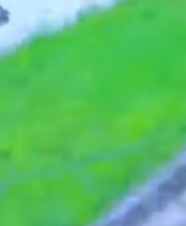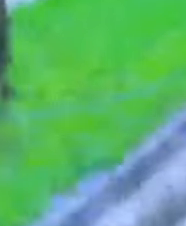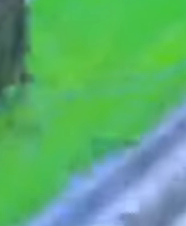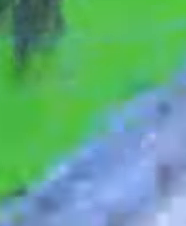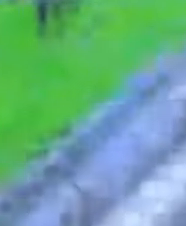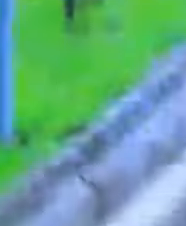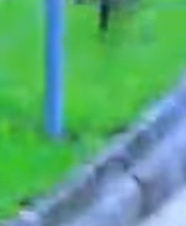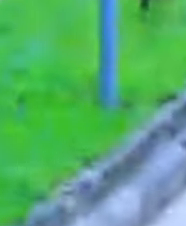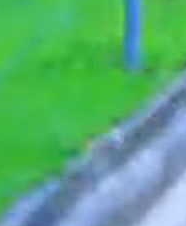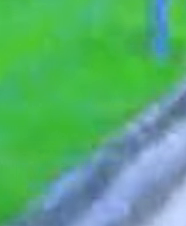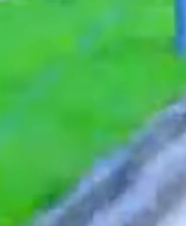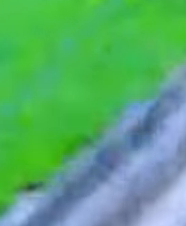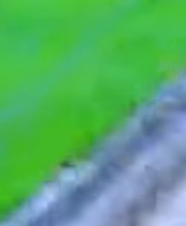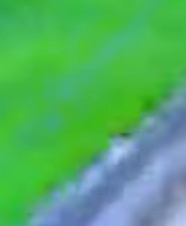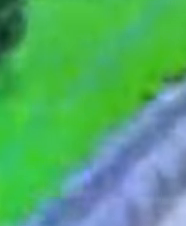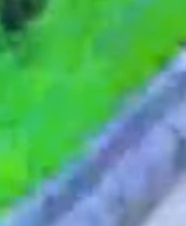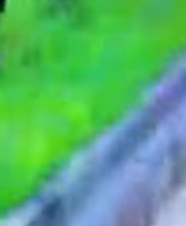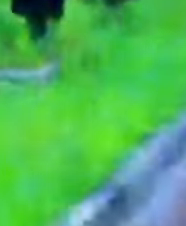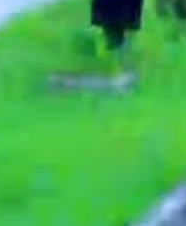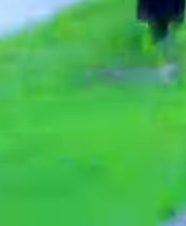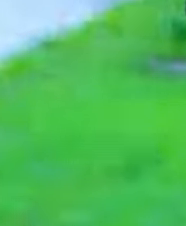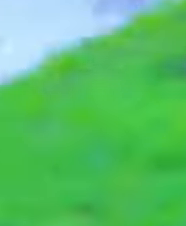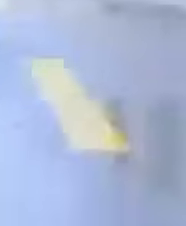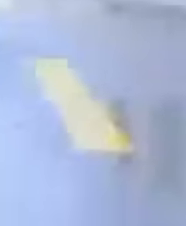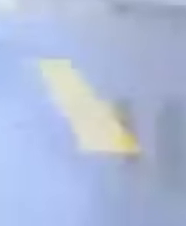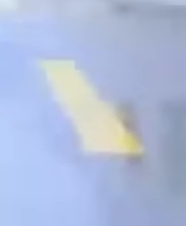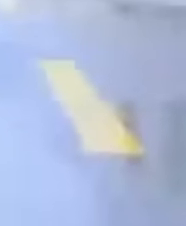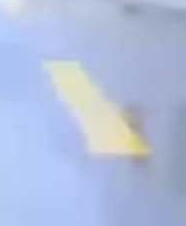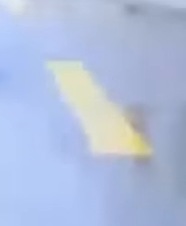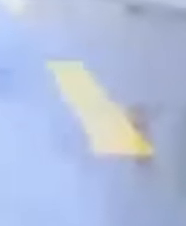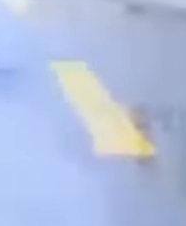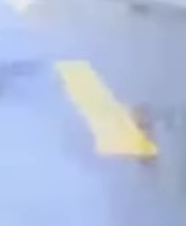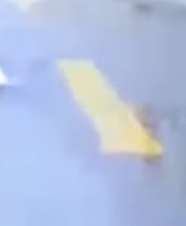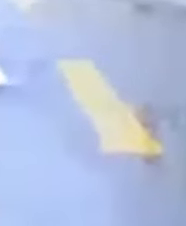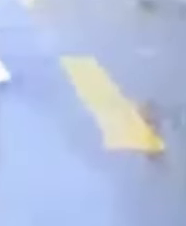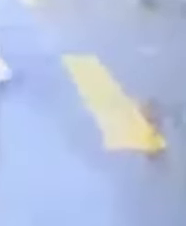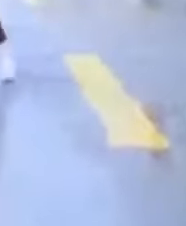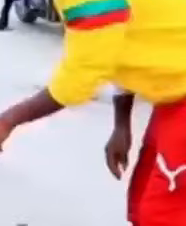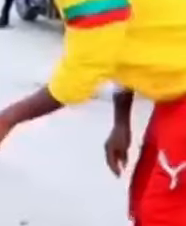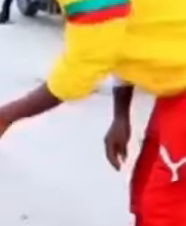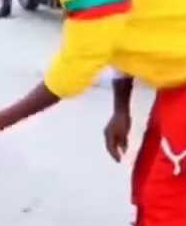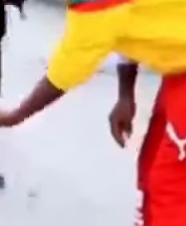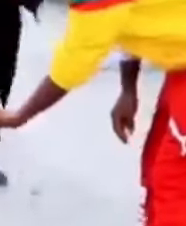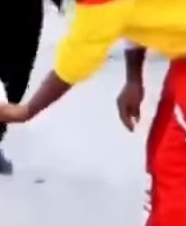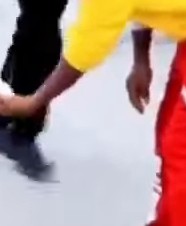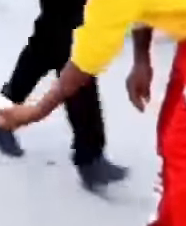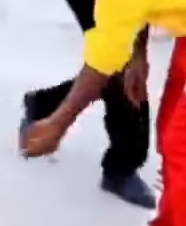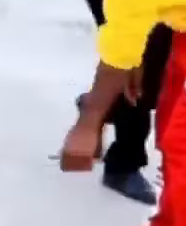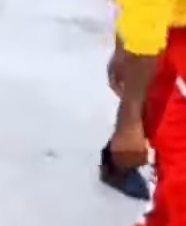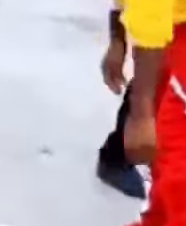መዘናግዕን መህደስት መድረኻትን አካቲቱ ይጽበየኩም ኣሎ ብሰላም ውፁታ